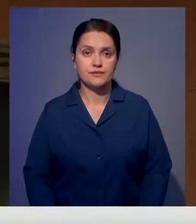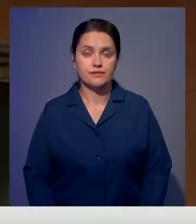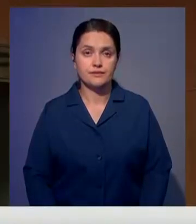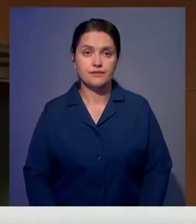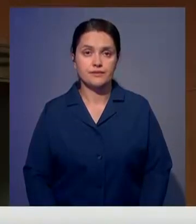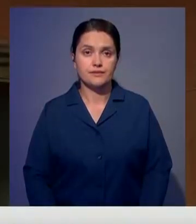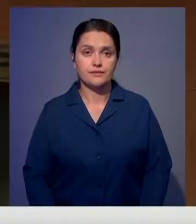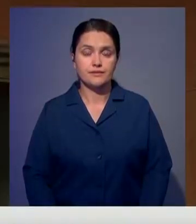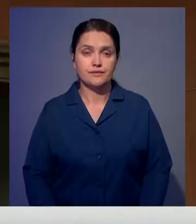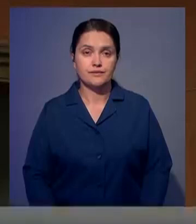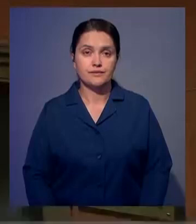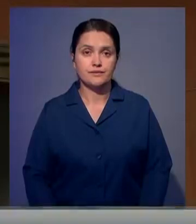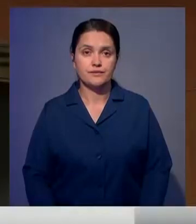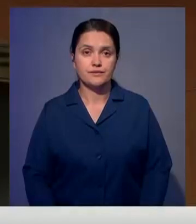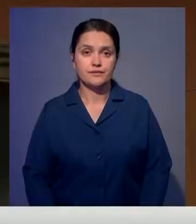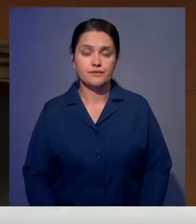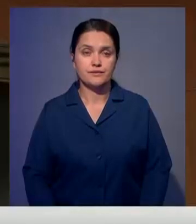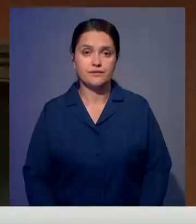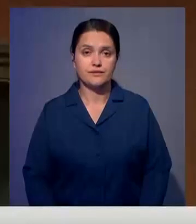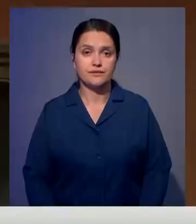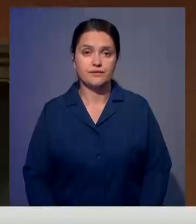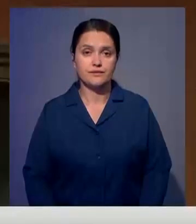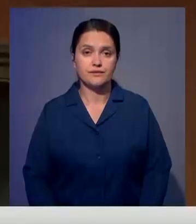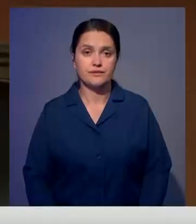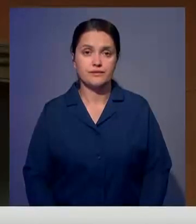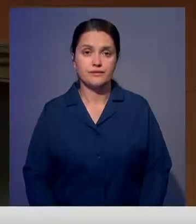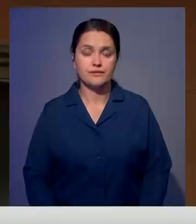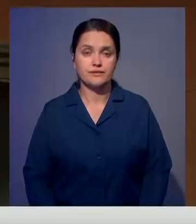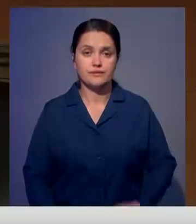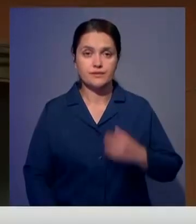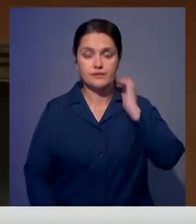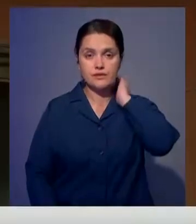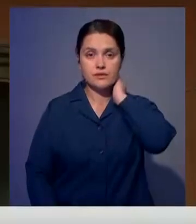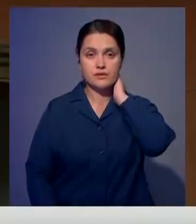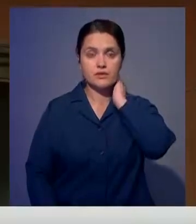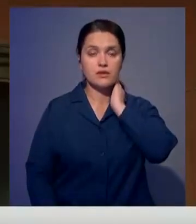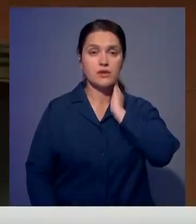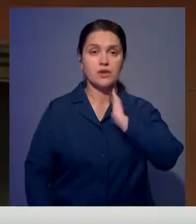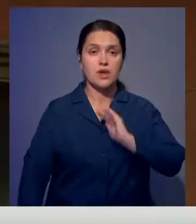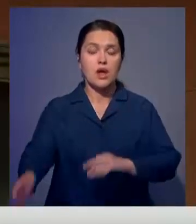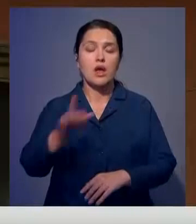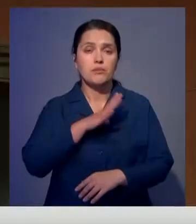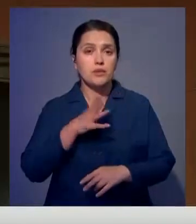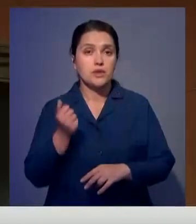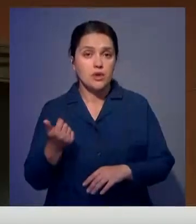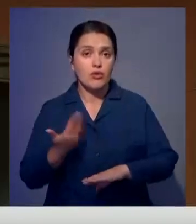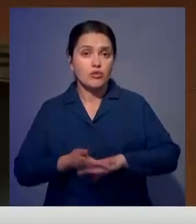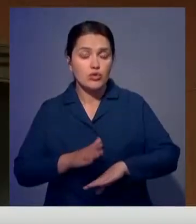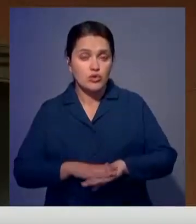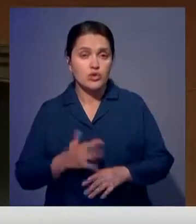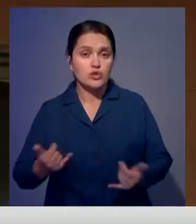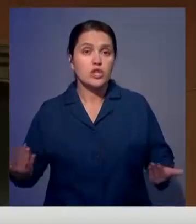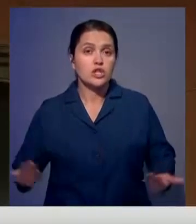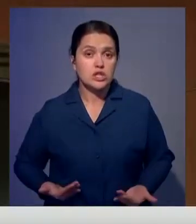Совершенно очевидно, что в рыночных отношениях не все преуспевают, не у всех получается то, что они задумали, и особенно это